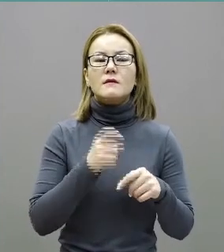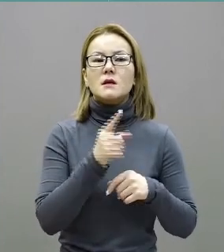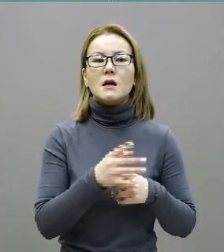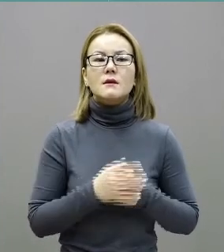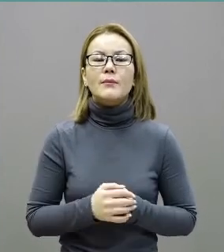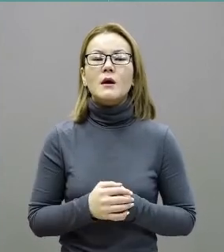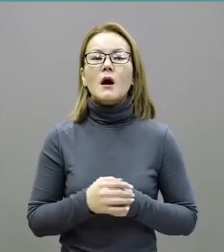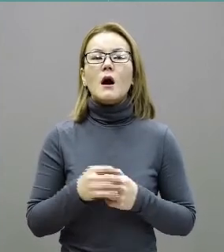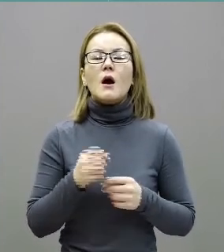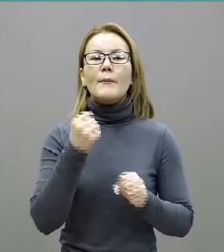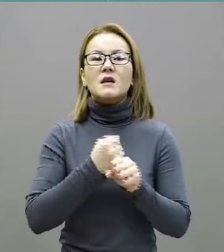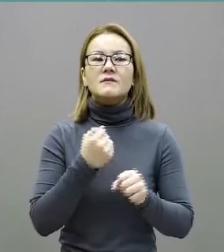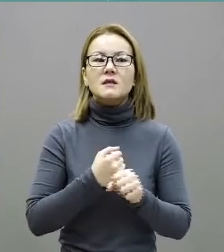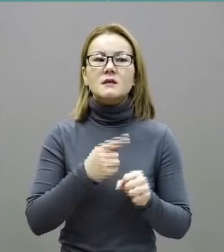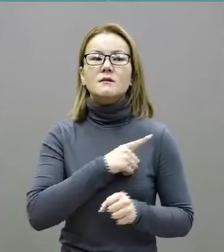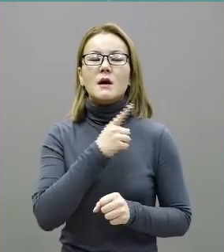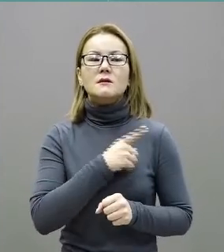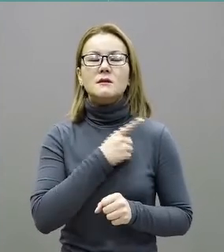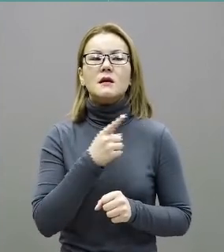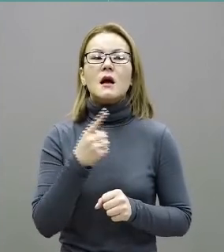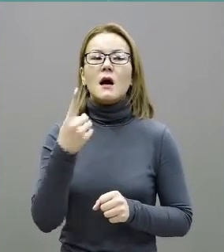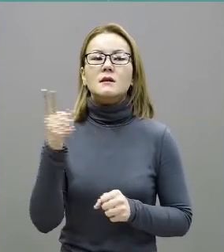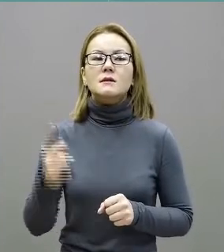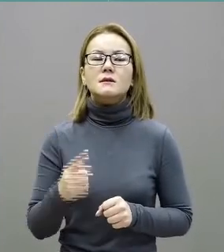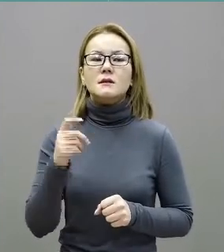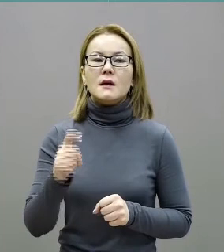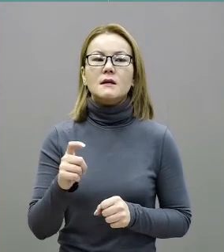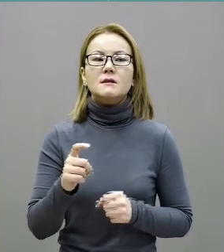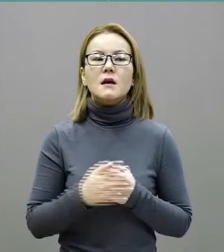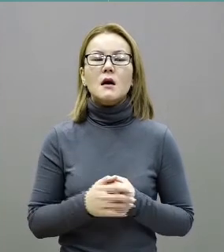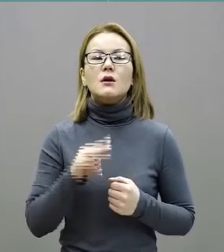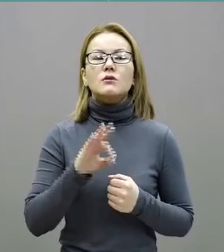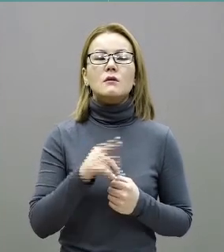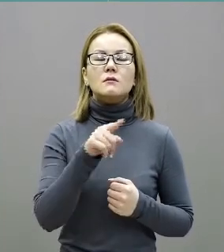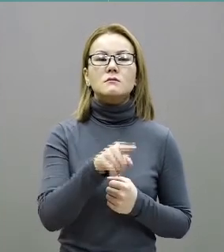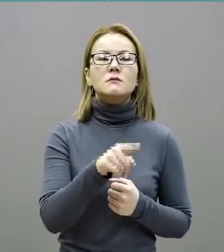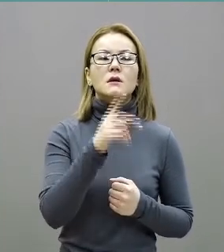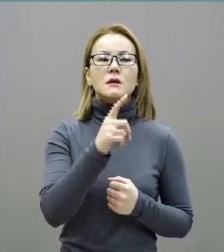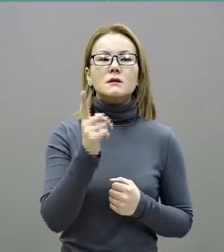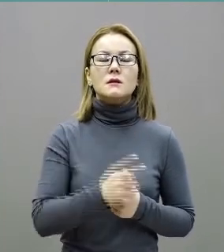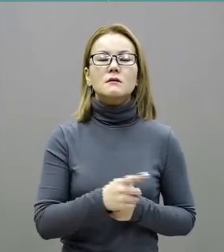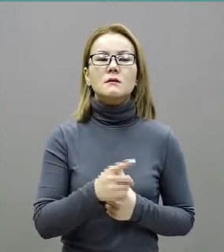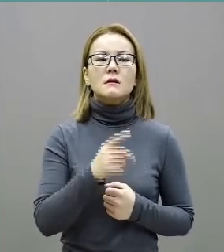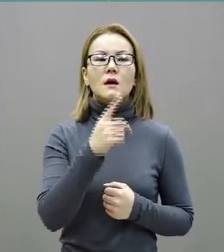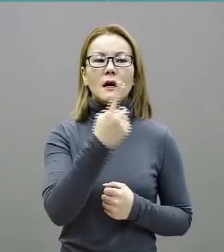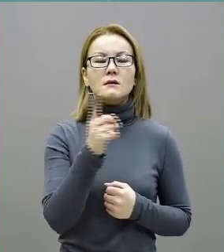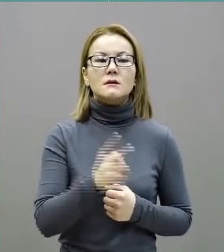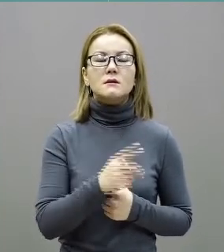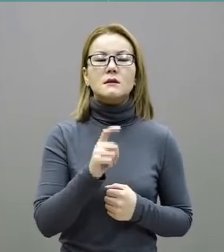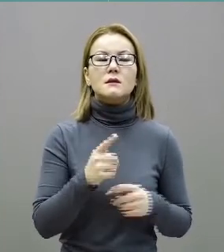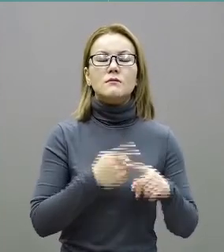заказа производительность мастера единицы деленное на x тогда единица delain на x плюс 10 это